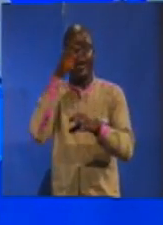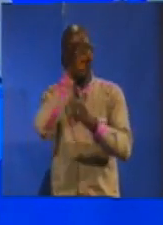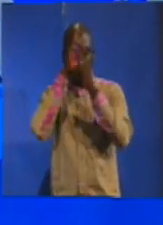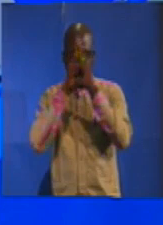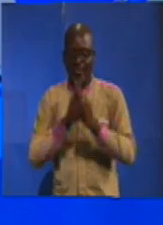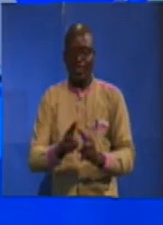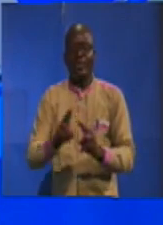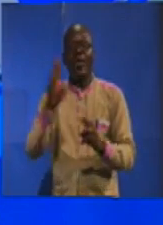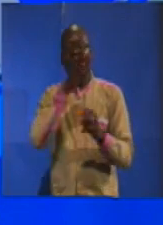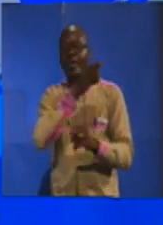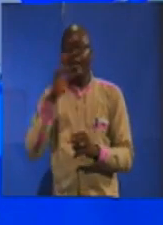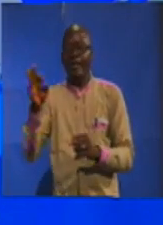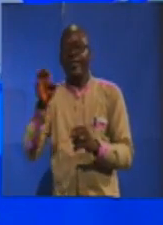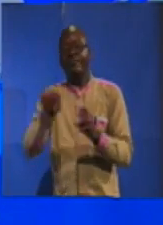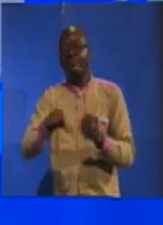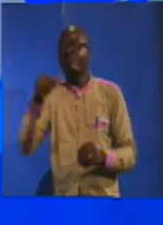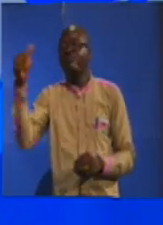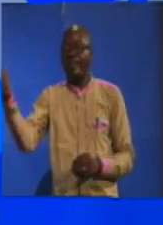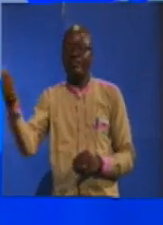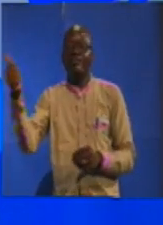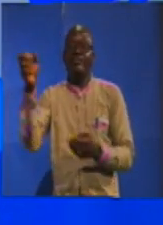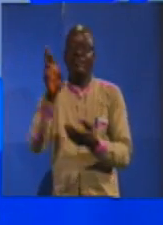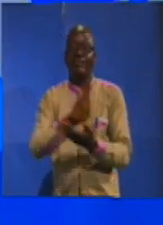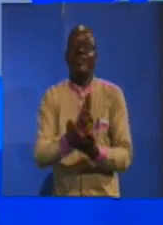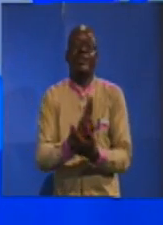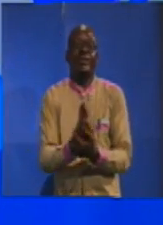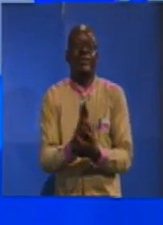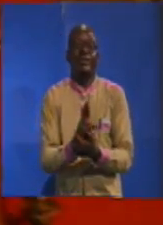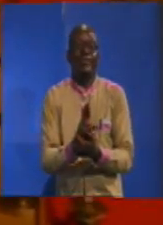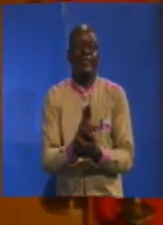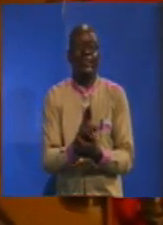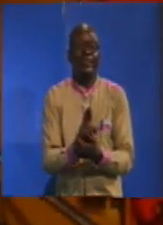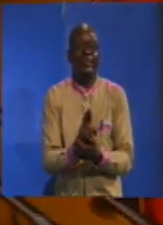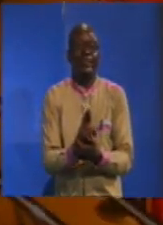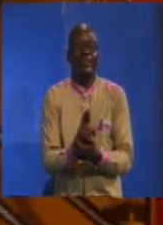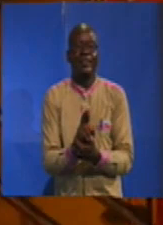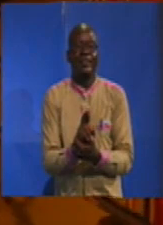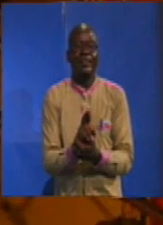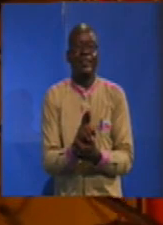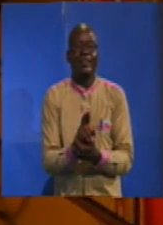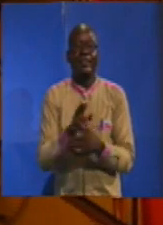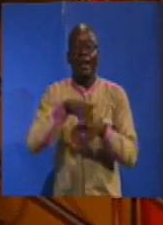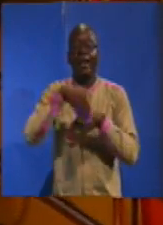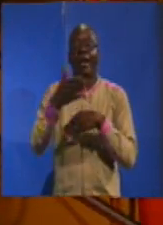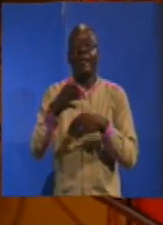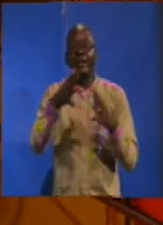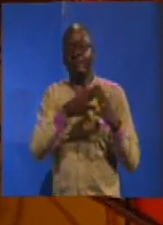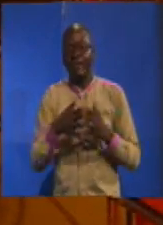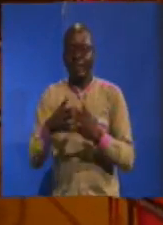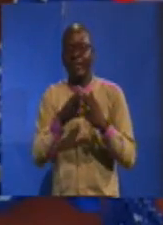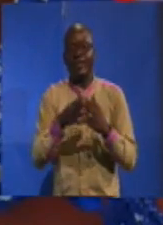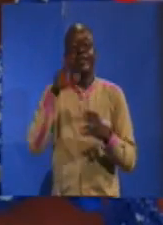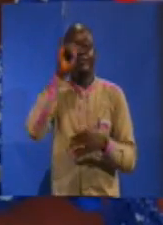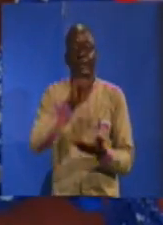Burkinabés de l'extérieur avec Lassina Sié Ouattara Olopoda. Après les États-Unis d'Amérique, c'est Ouagadougou